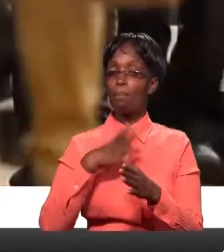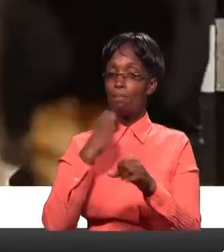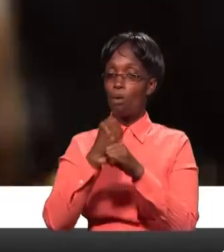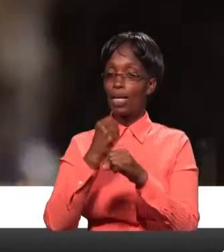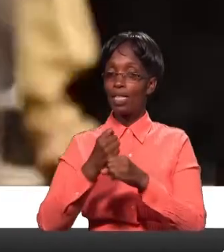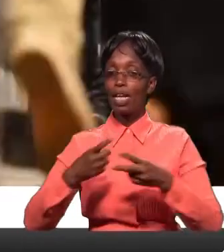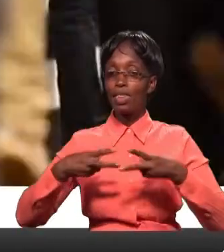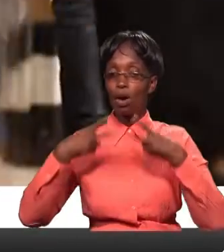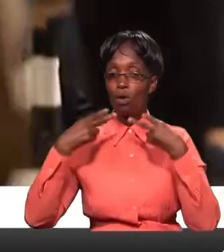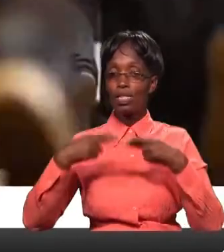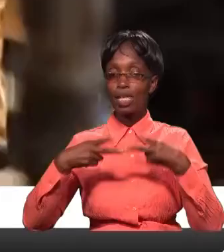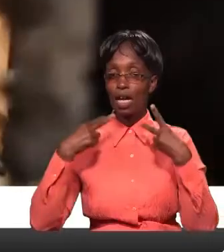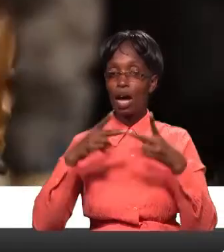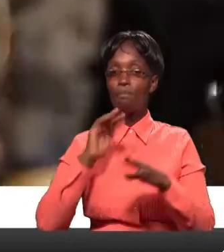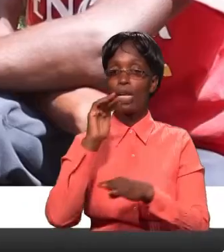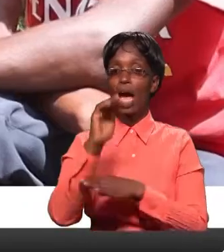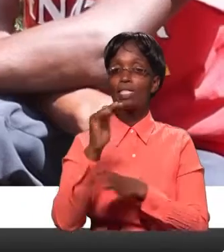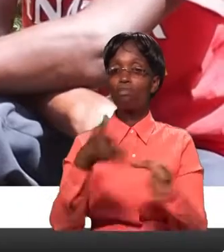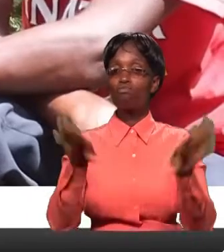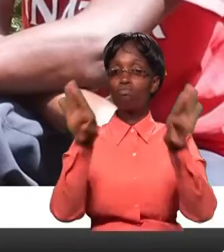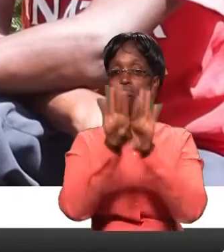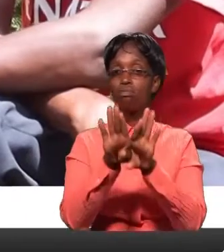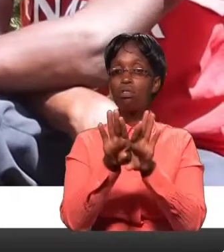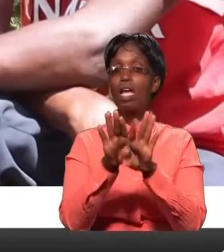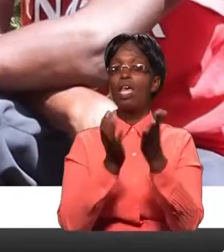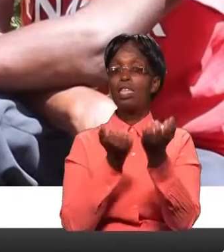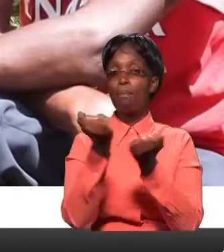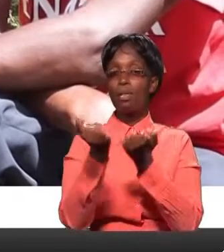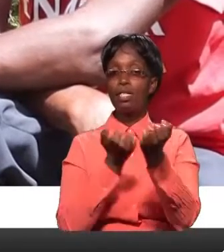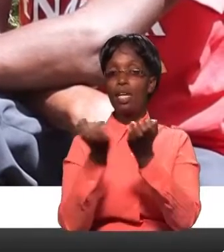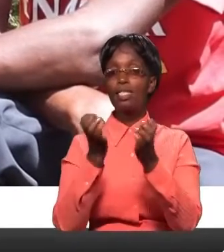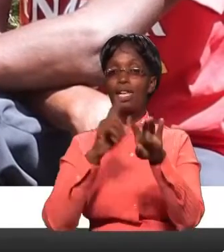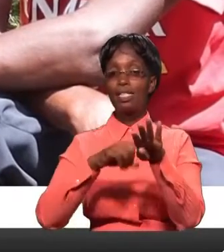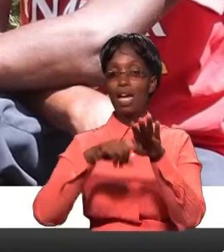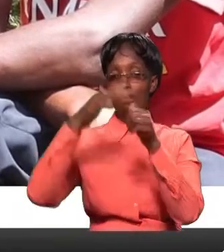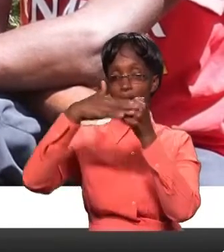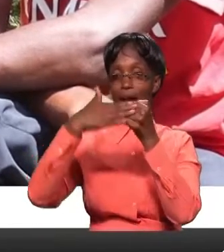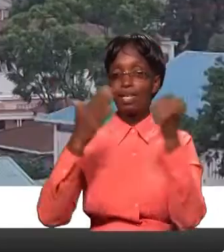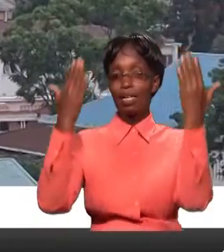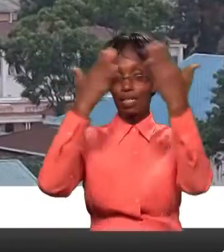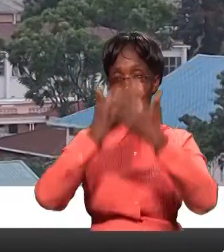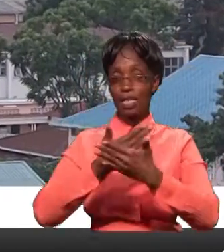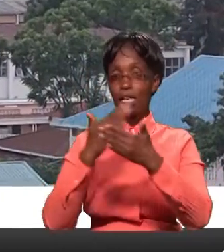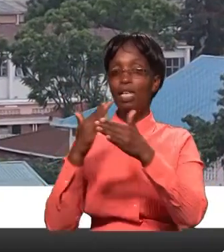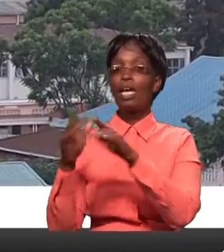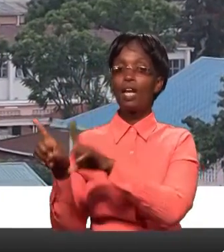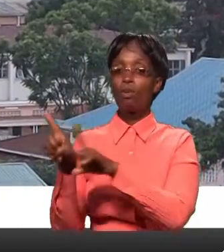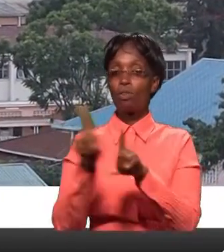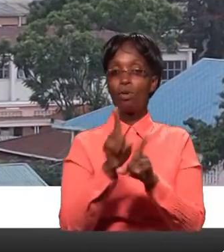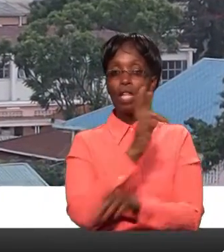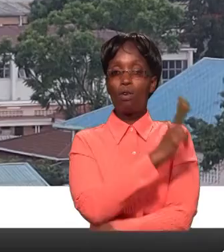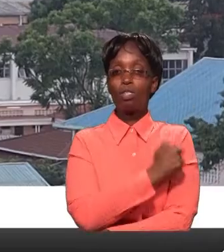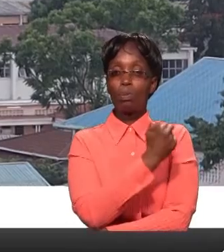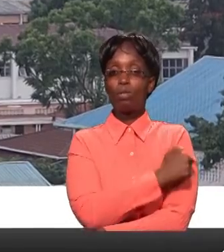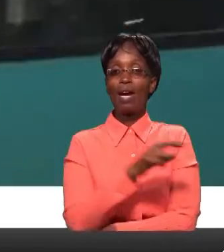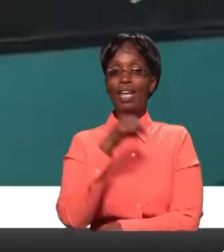na maeneo ya burudani wameamrishwa kufunga biashara zao ifikapo saa 3 siku, huku wale wanaotoa huduma muhimu kama vile hospitali na